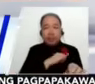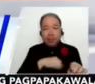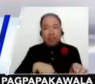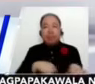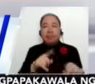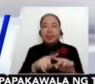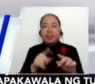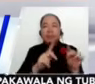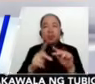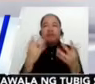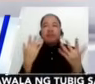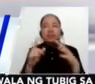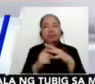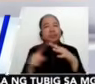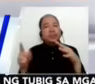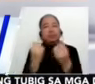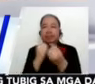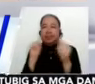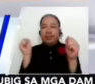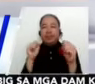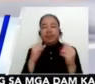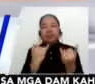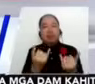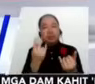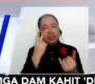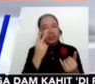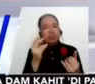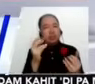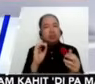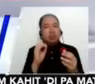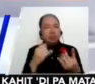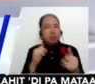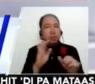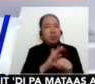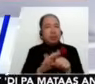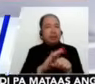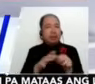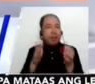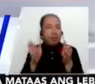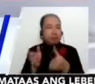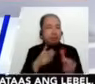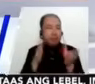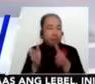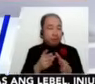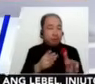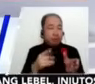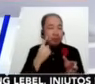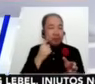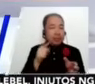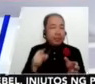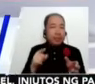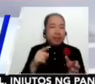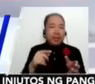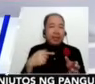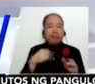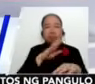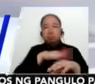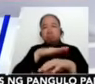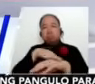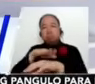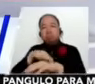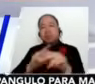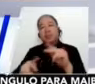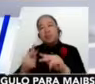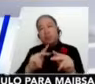sa PDRRMO, sa ngayon wala na sila naging pagkukulang doon sa preparasyon at yung pagbibigay abiso sa ating mga kapuso. So